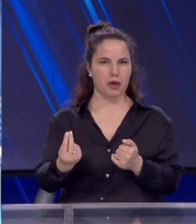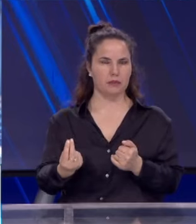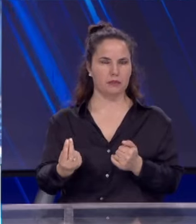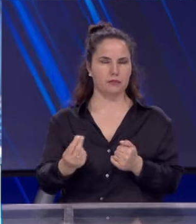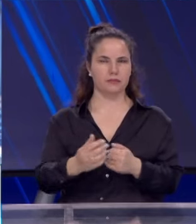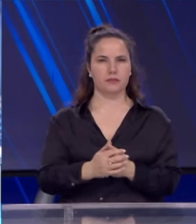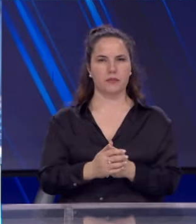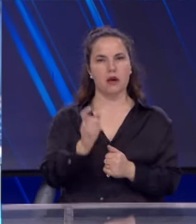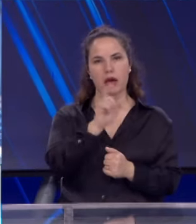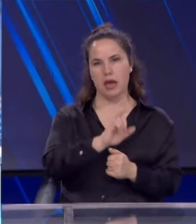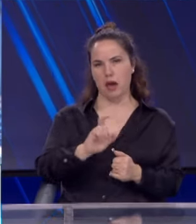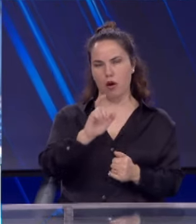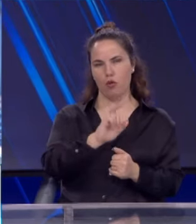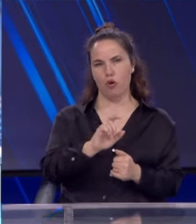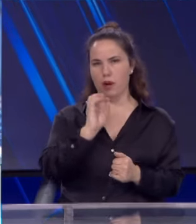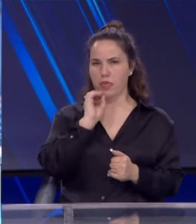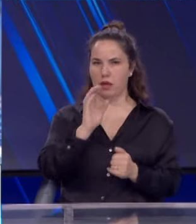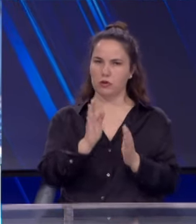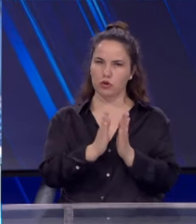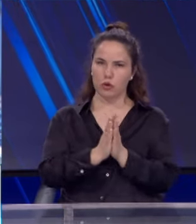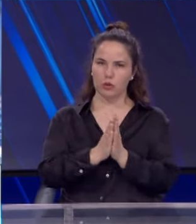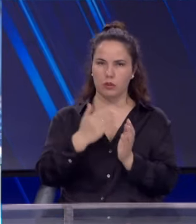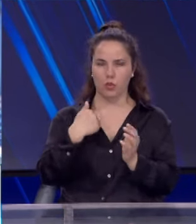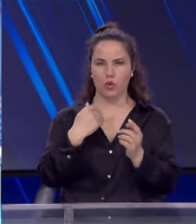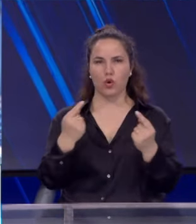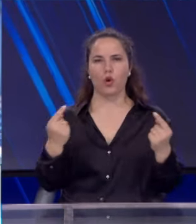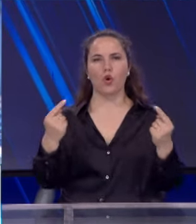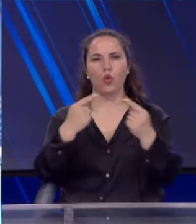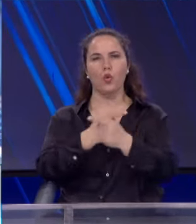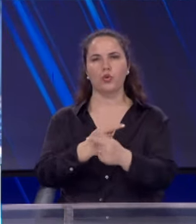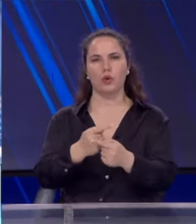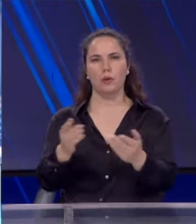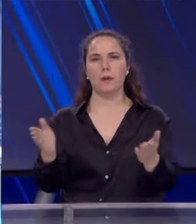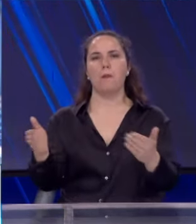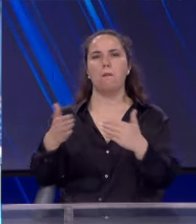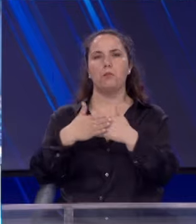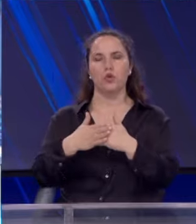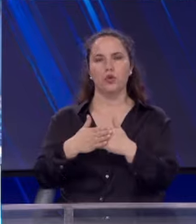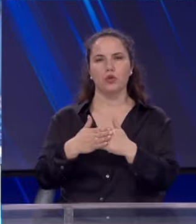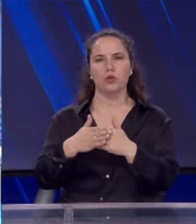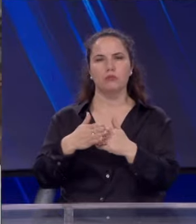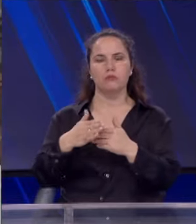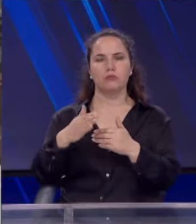Peter Stano, ka deklaruar se është kundër vendimit për mbylljen e komunave paralele serbe.